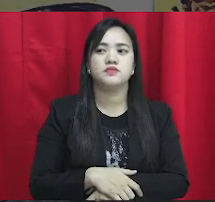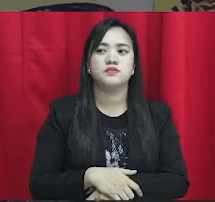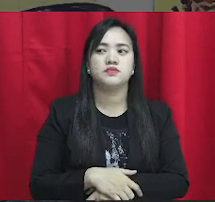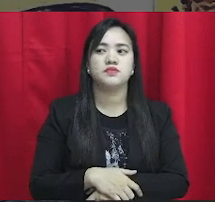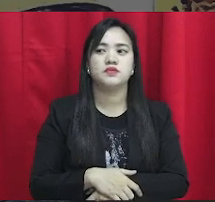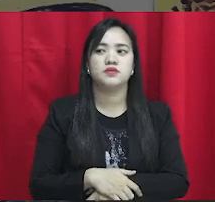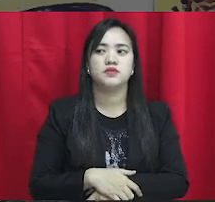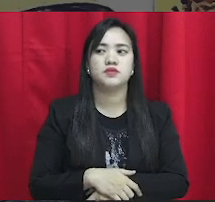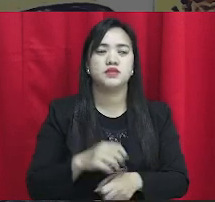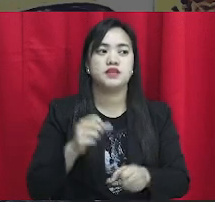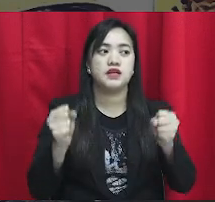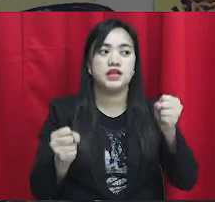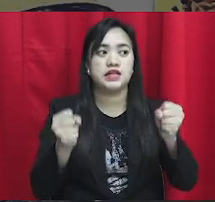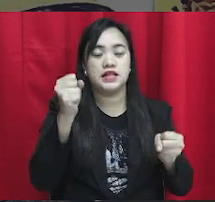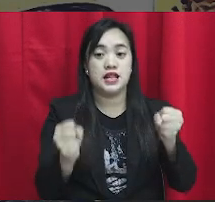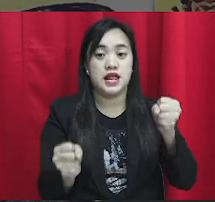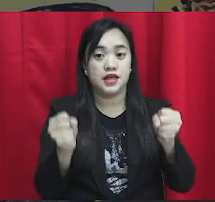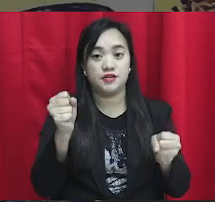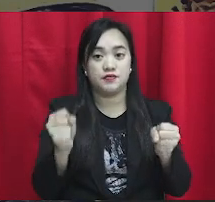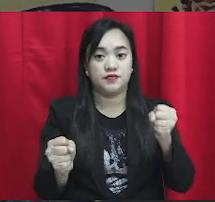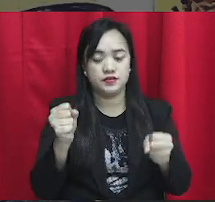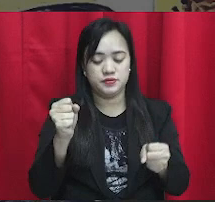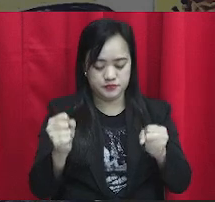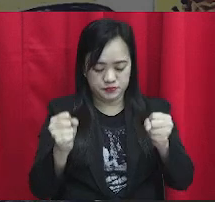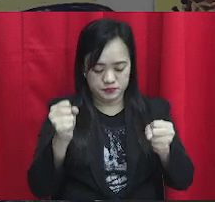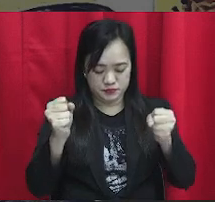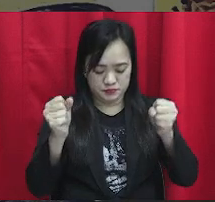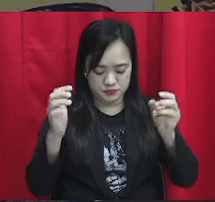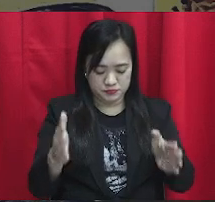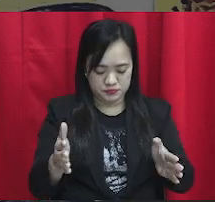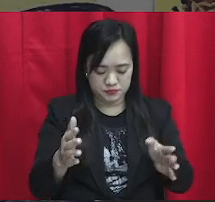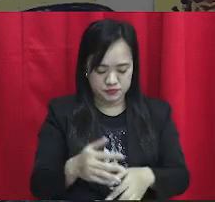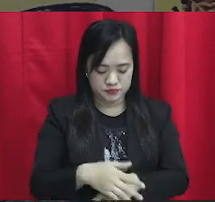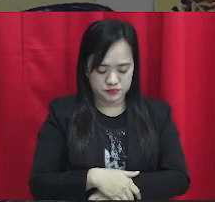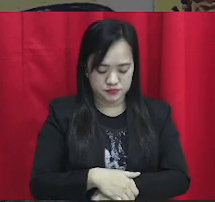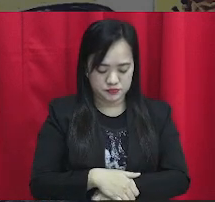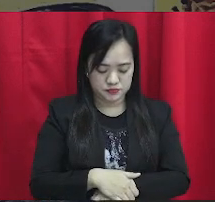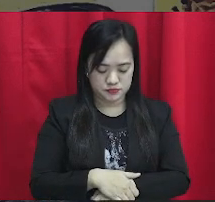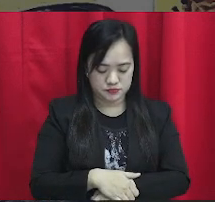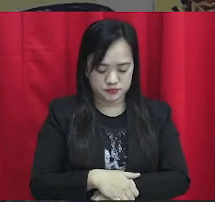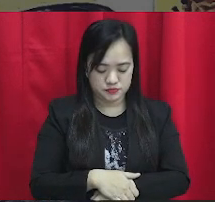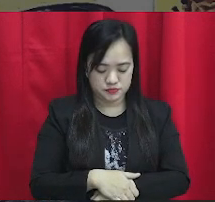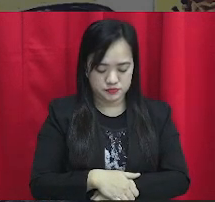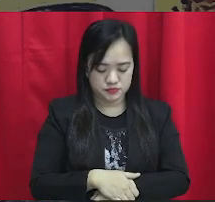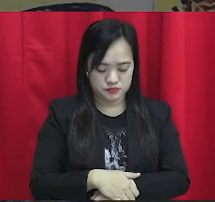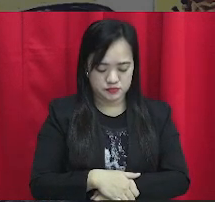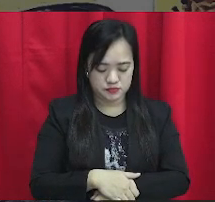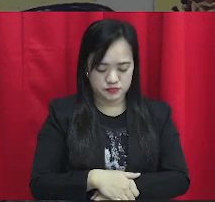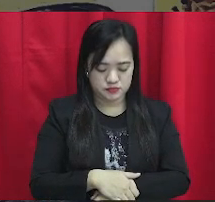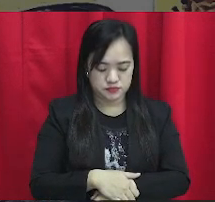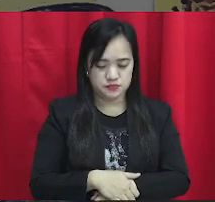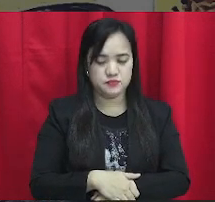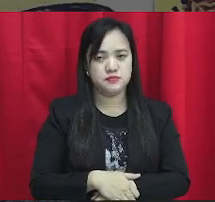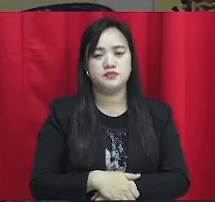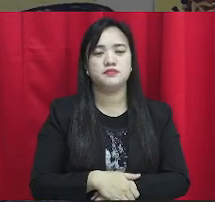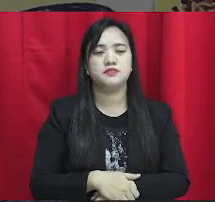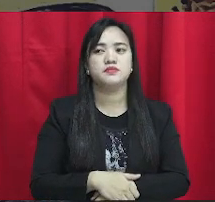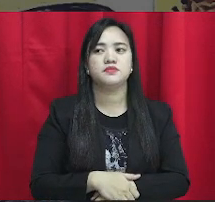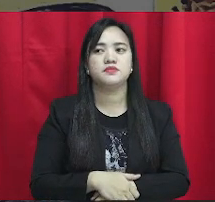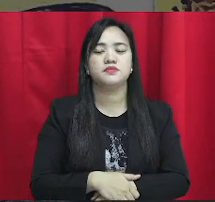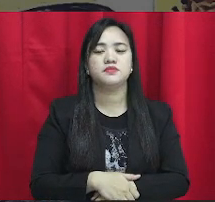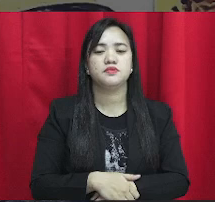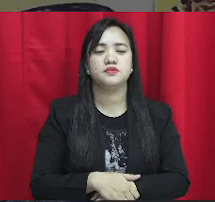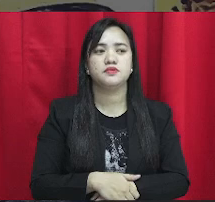hotel. Driver po, driver Sir Joral, tama po ba ako? Yes, sir, driver daw po sa isang